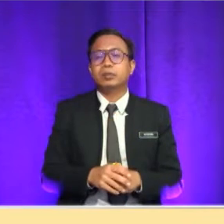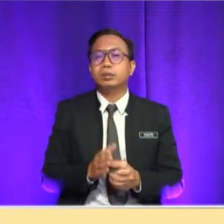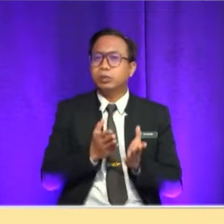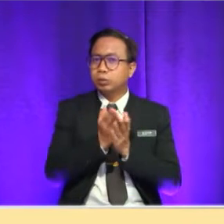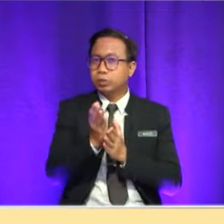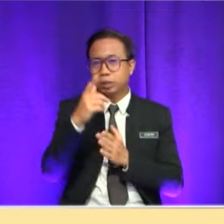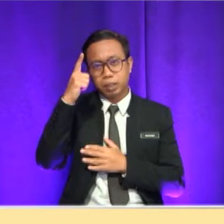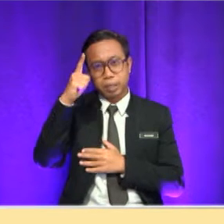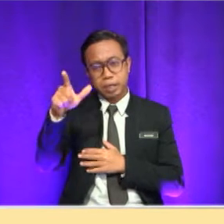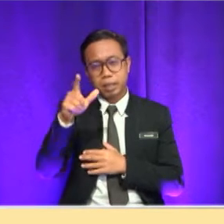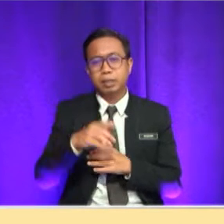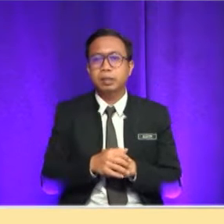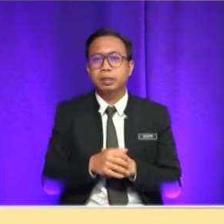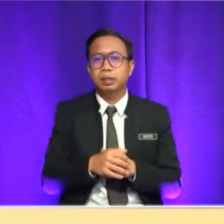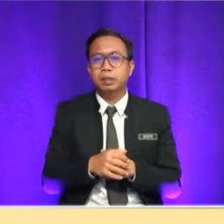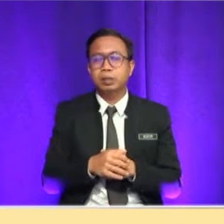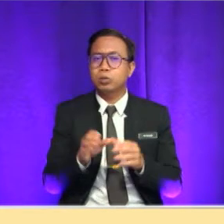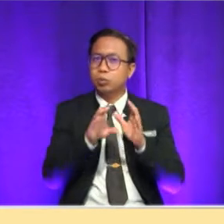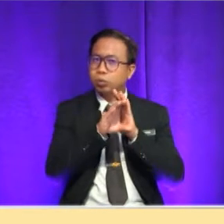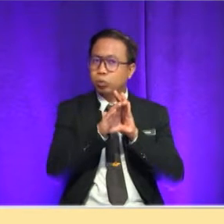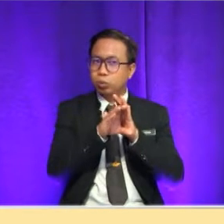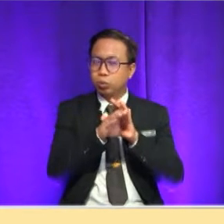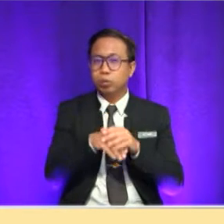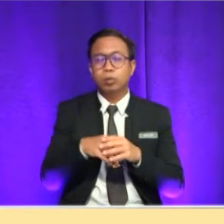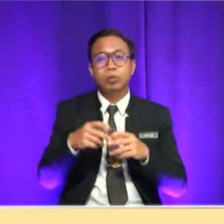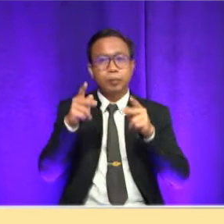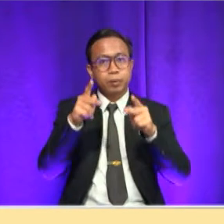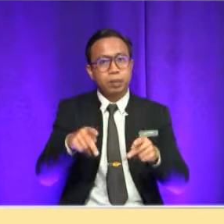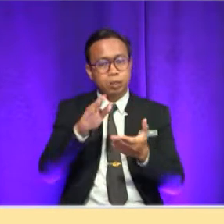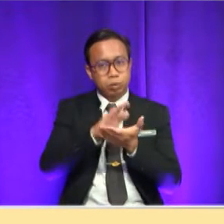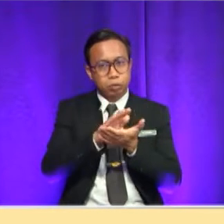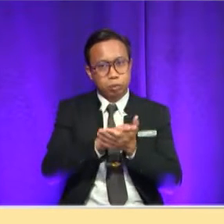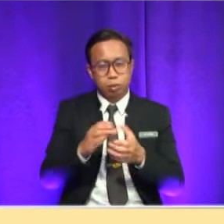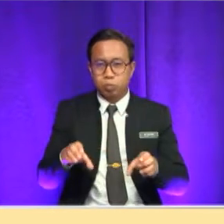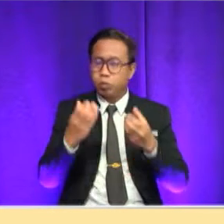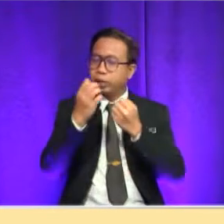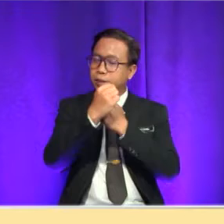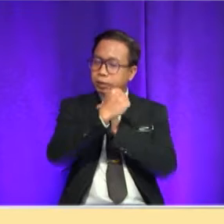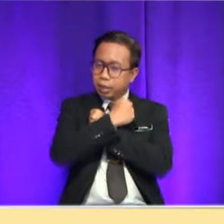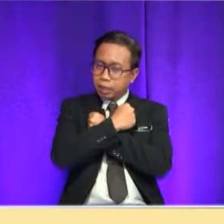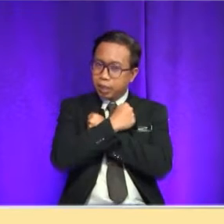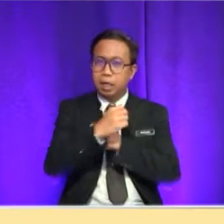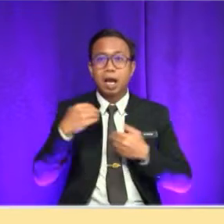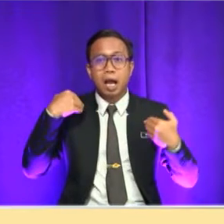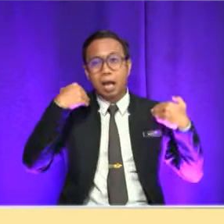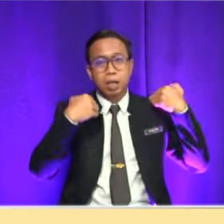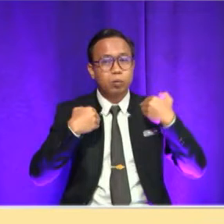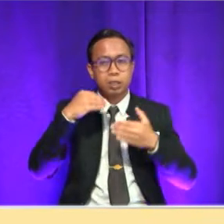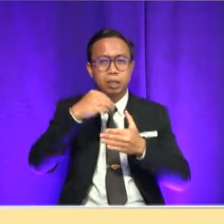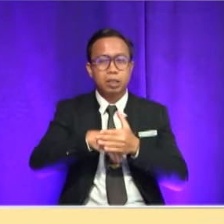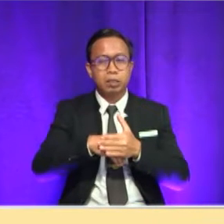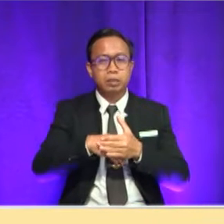seterusnya kita lihat. Sebagai contoh, pihak sekolah mengadakan kempen Sayangi Haiwan bagi memupuk nilai keprihatinan dalam diri setiap